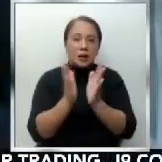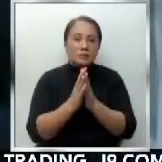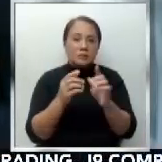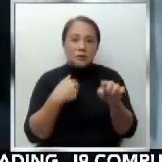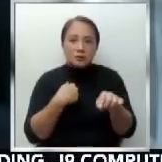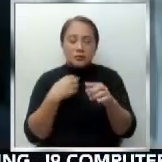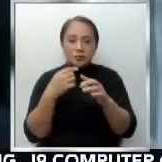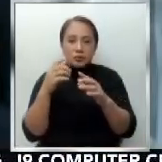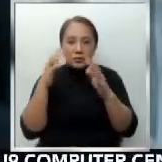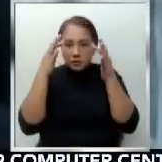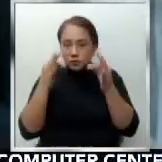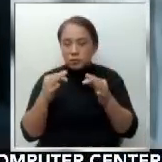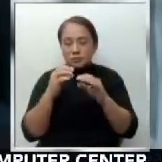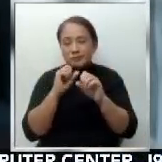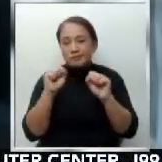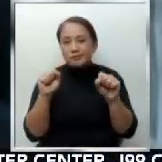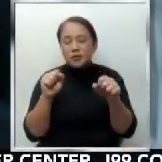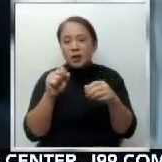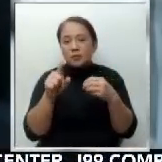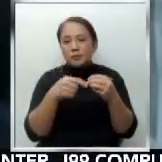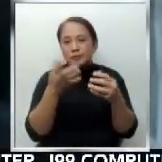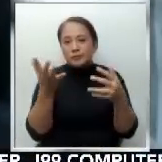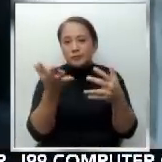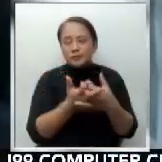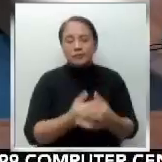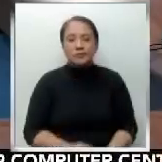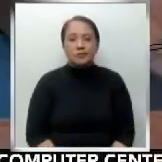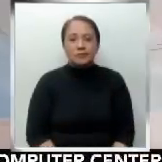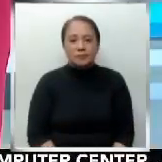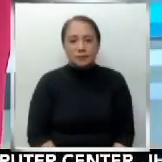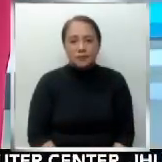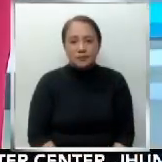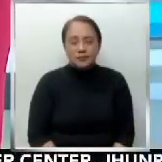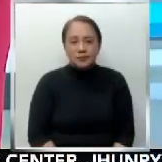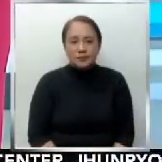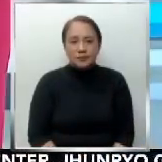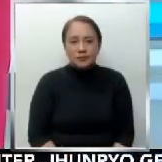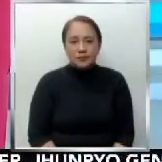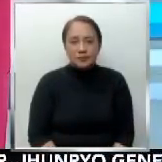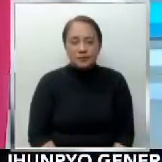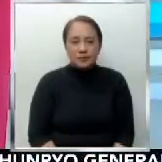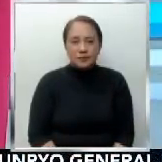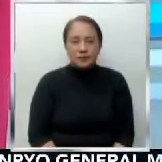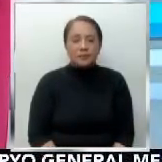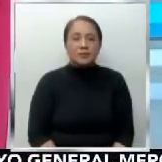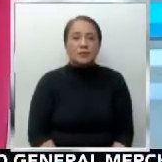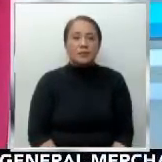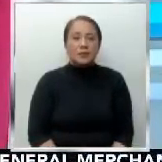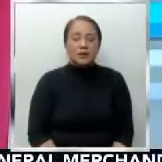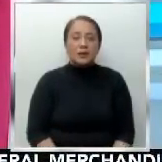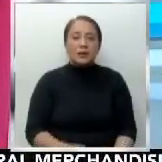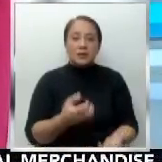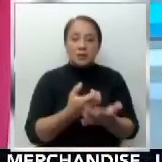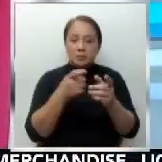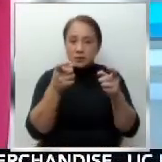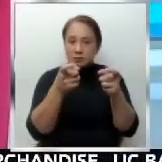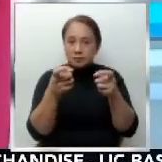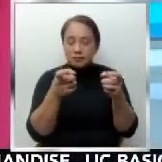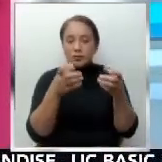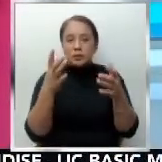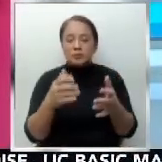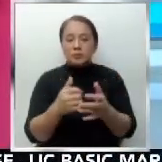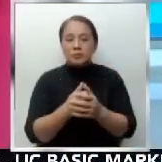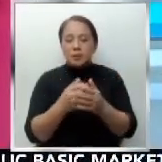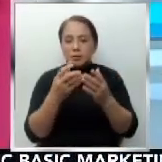News, Mav Gonzalez, nakatutok, 24 oras. Tiniyak ng mga economic manager na maabot ngayong